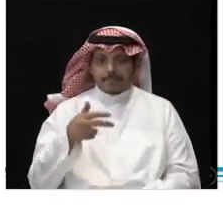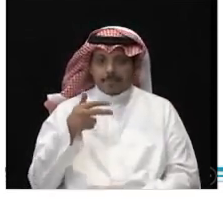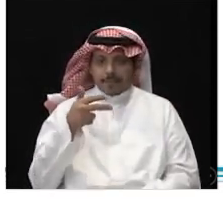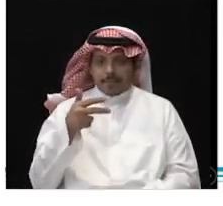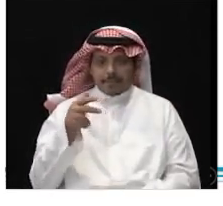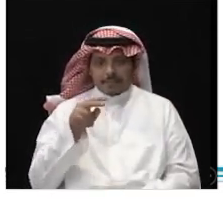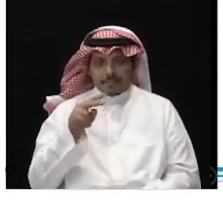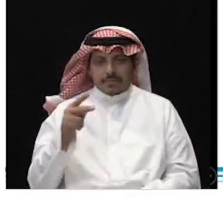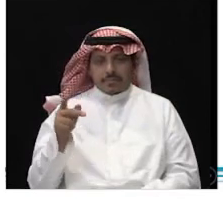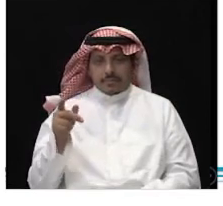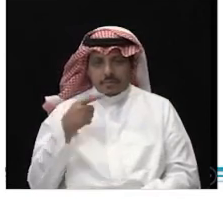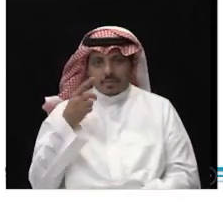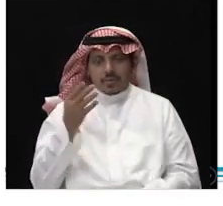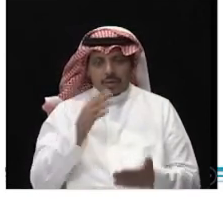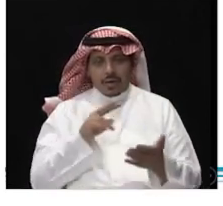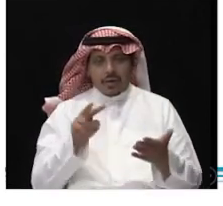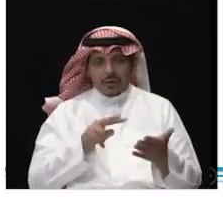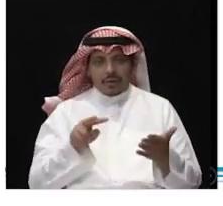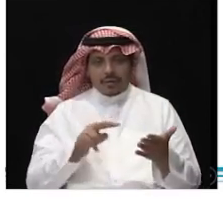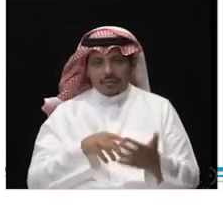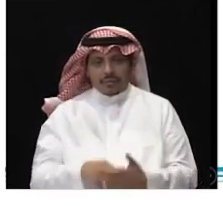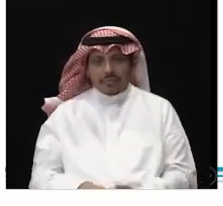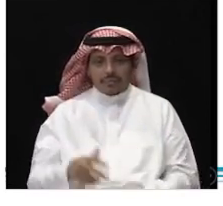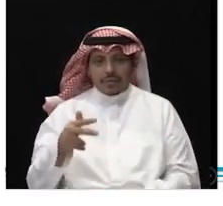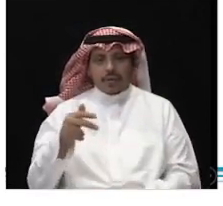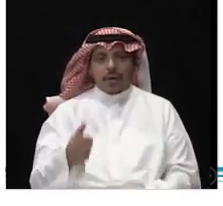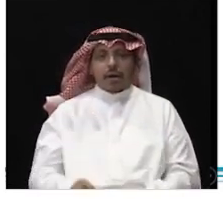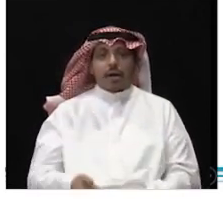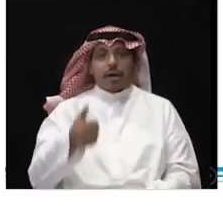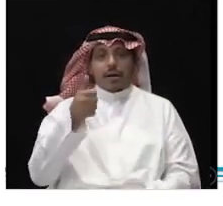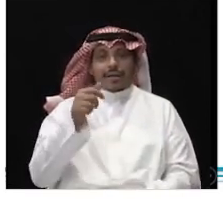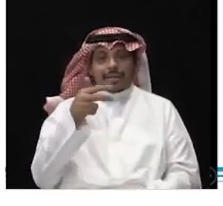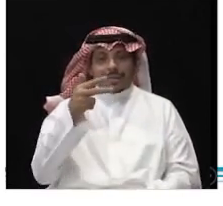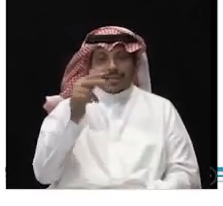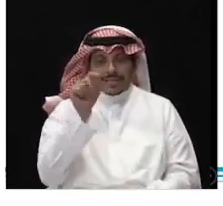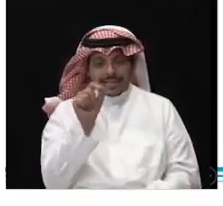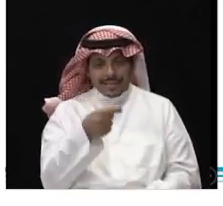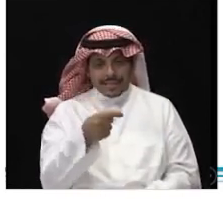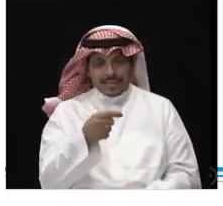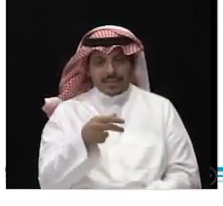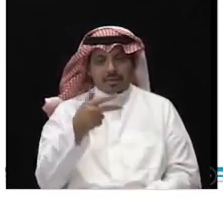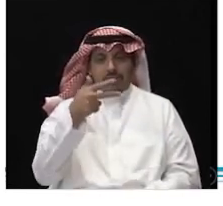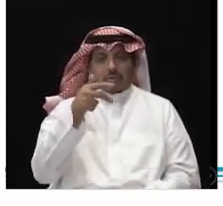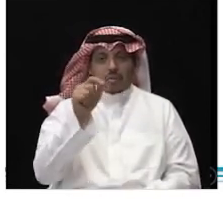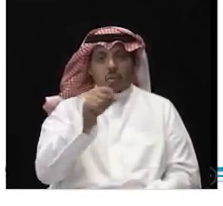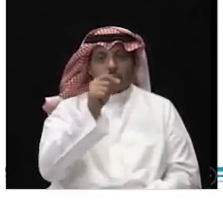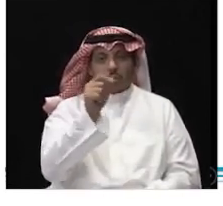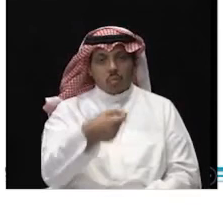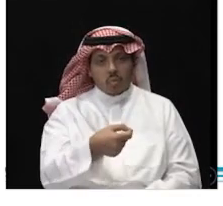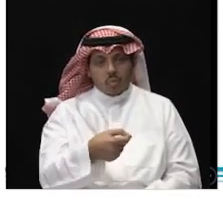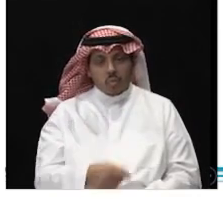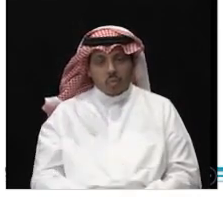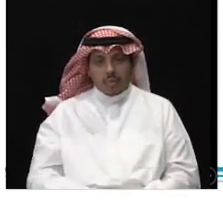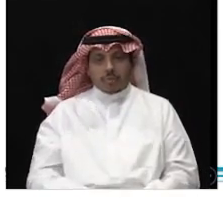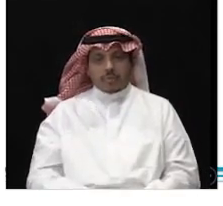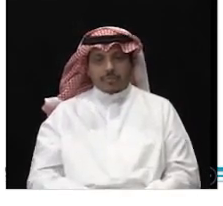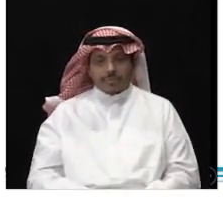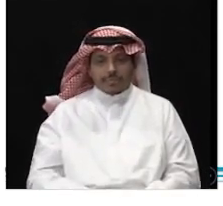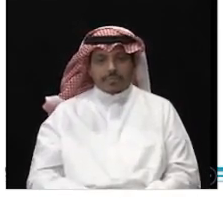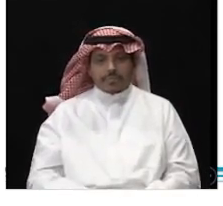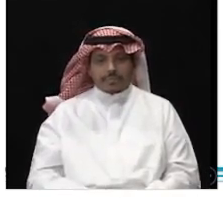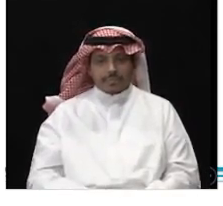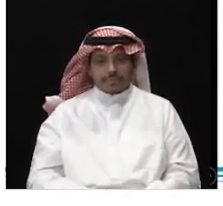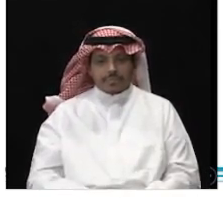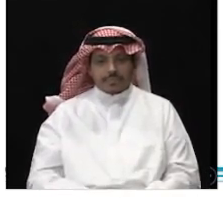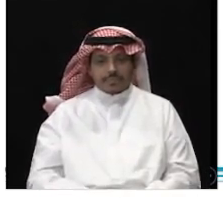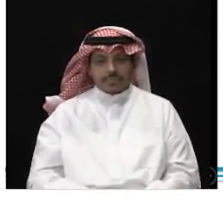أحسنتم، رائعون، أحسنتم، غا، غا، غي، غي، غو، غو، أحسنتم، رائع